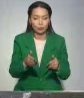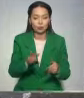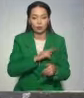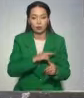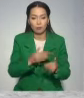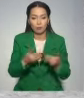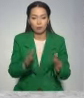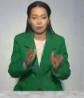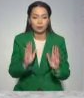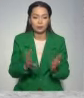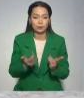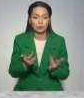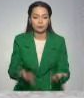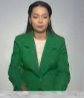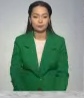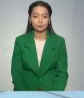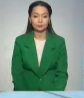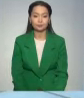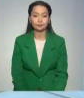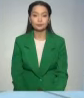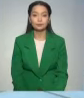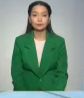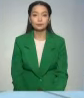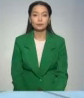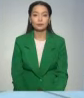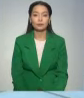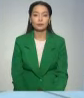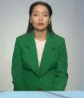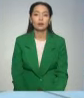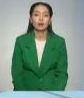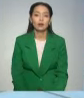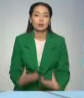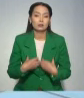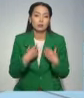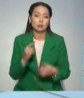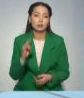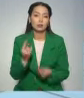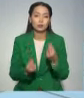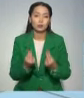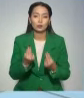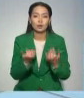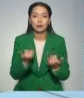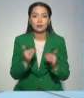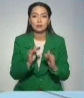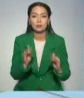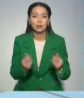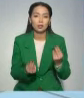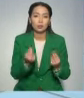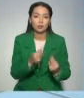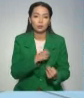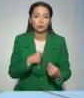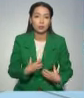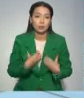шалказбаев Астана таймс Алматы куршак кадр балаганы